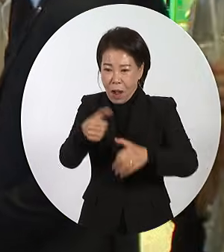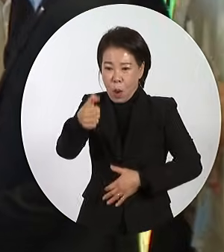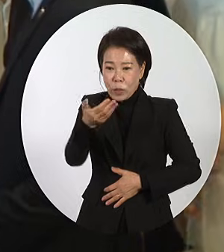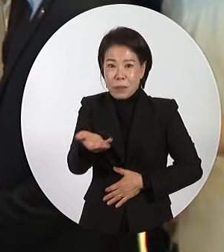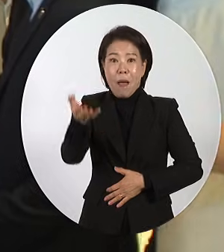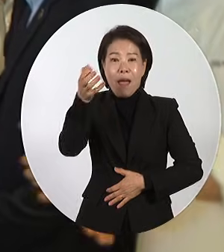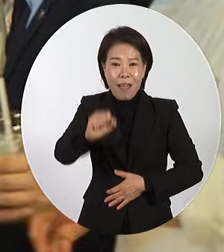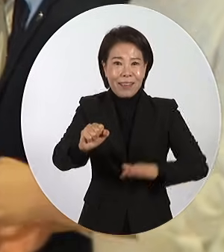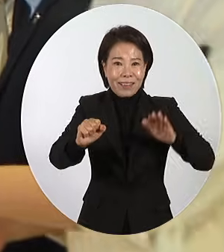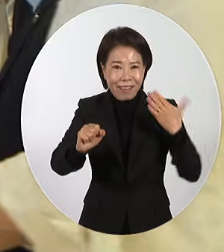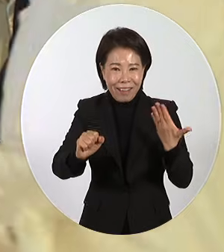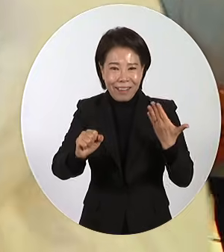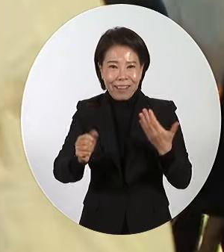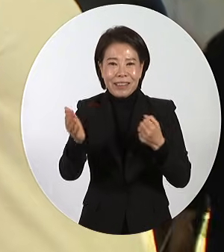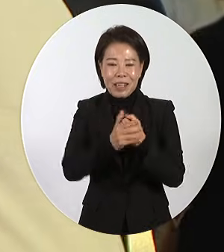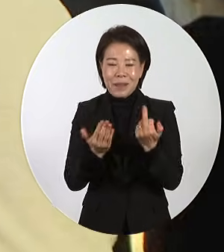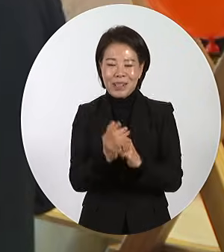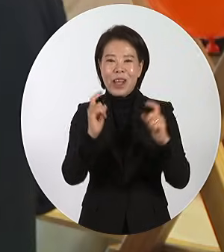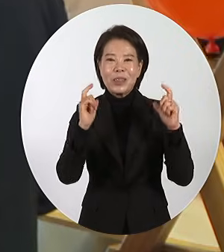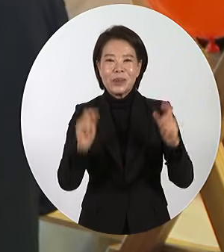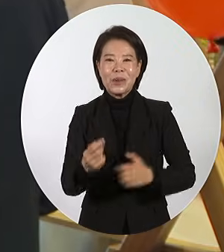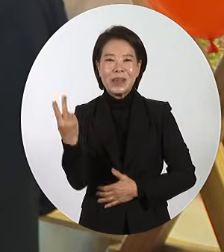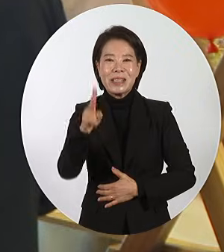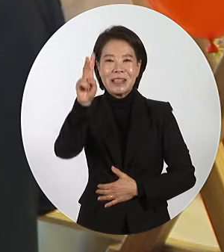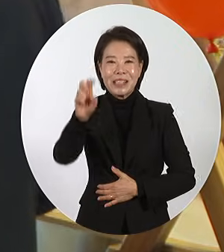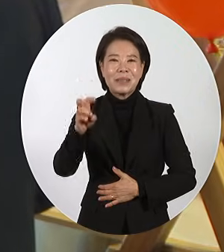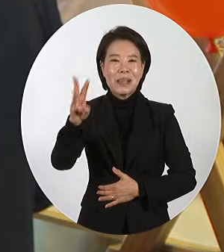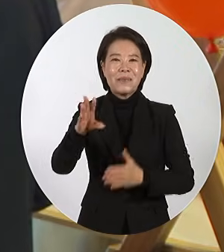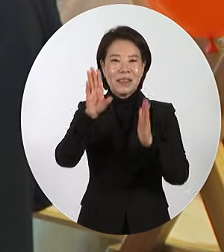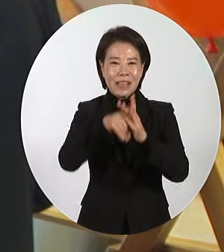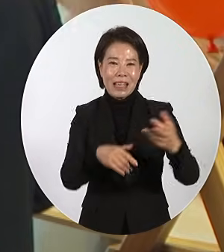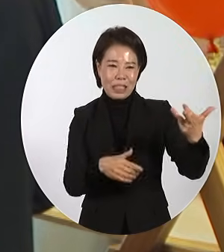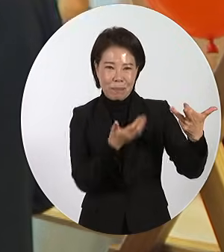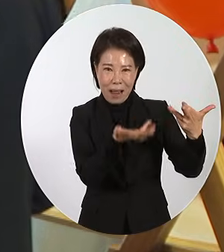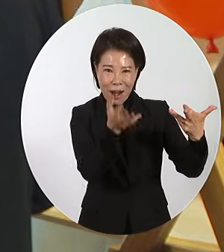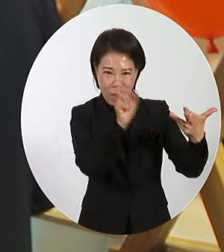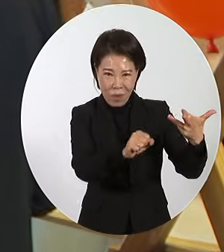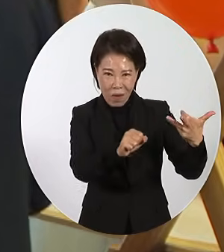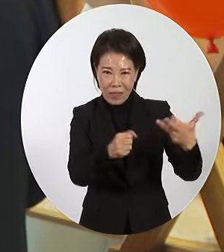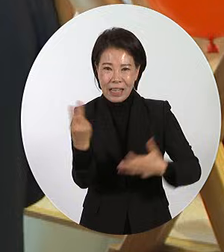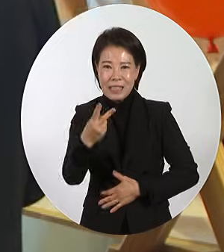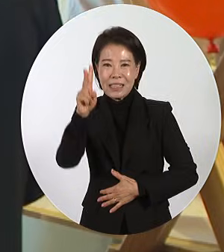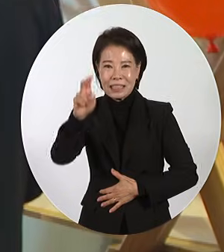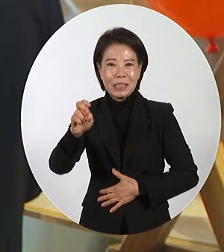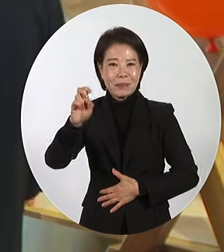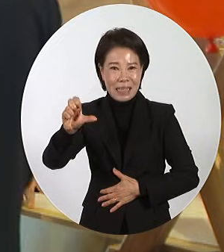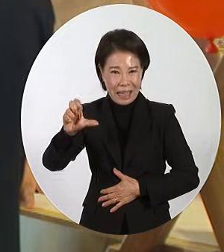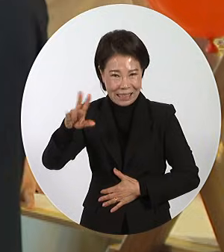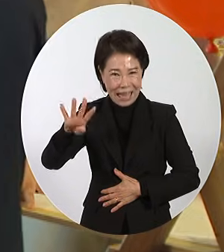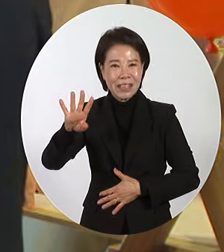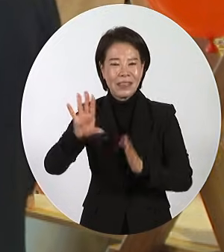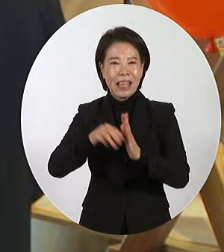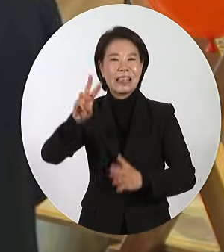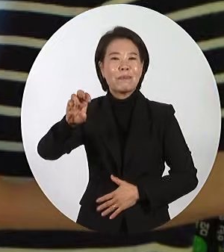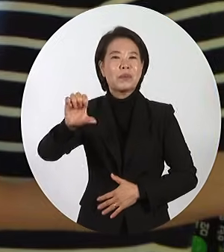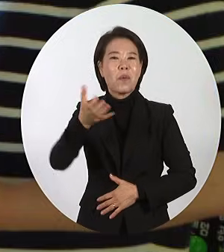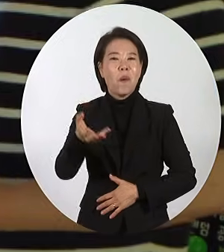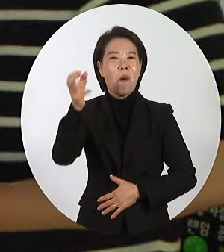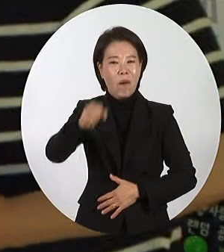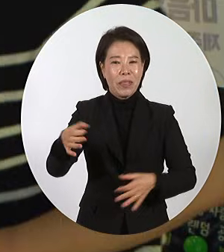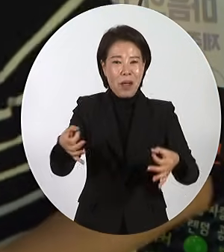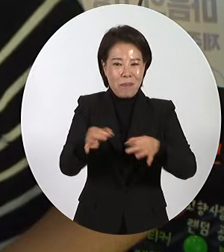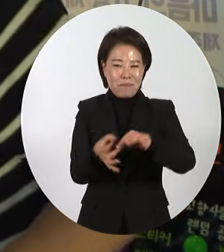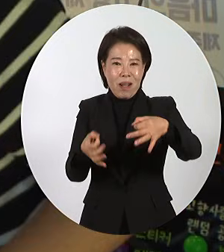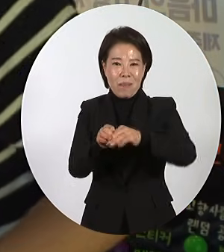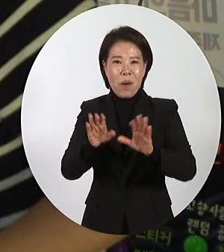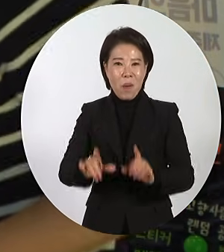원을 기록했는데요. 제주도는 2023년 18억 원, 2024년 35억 원을